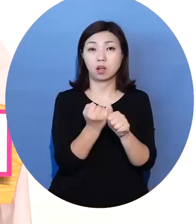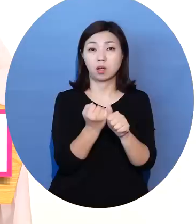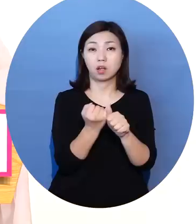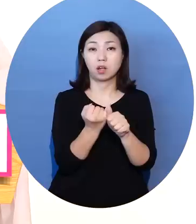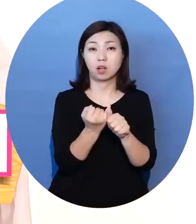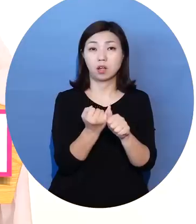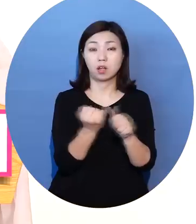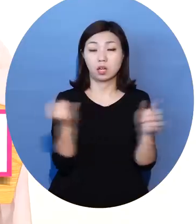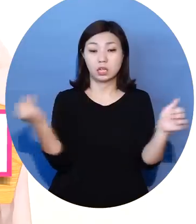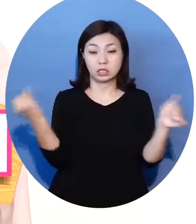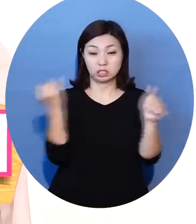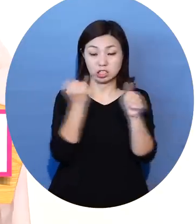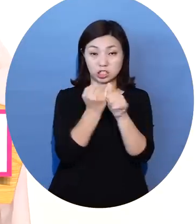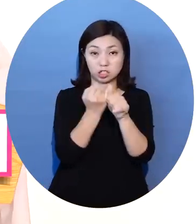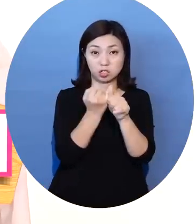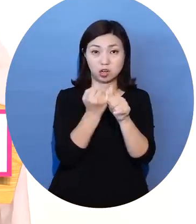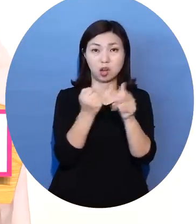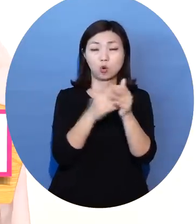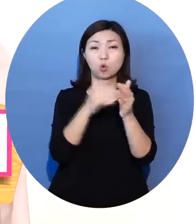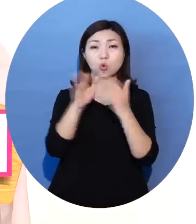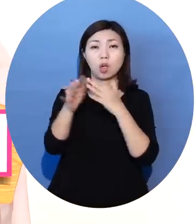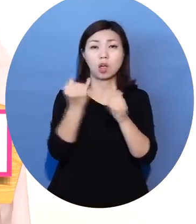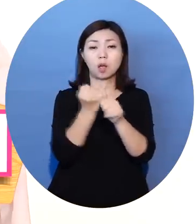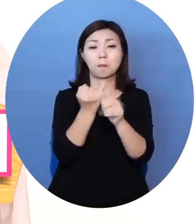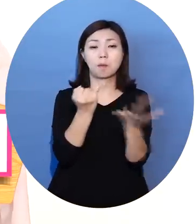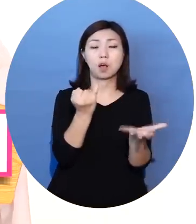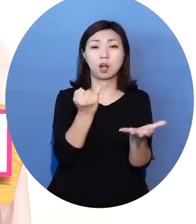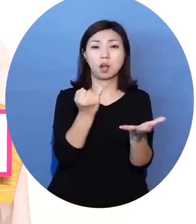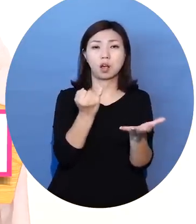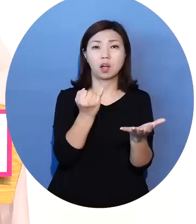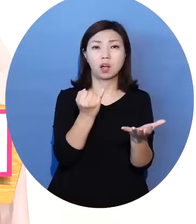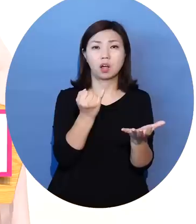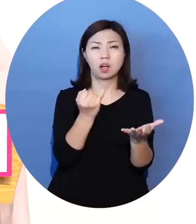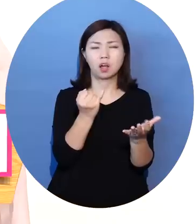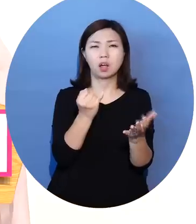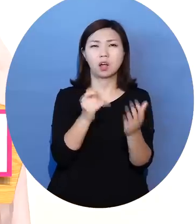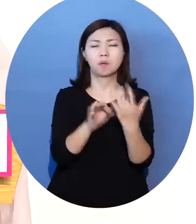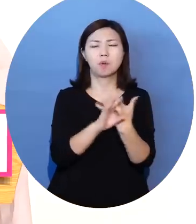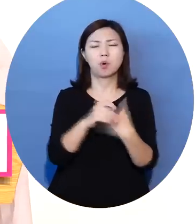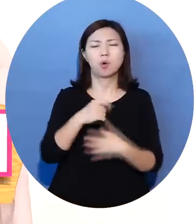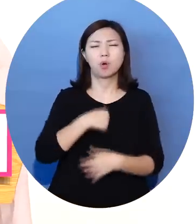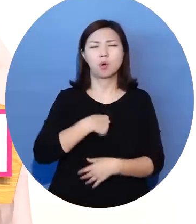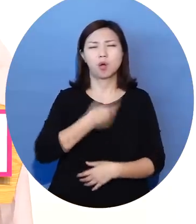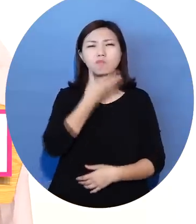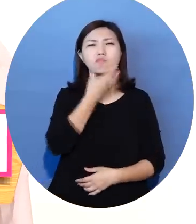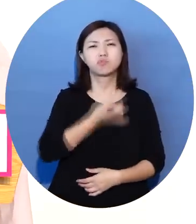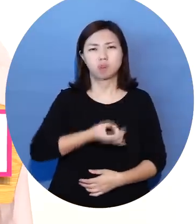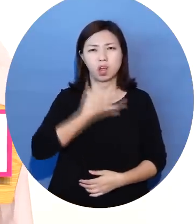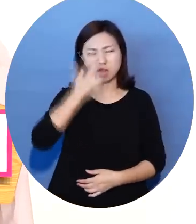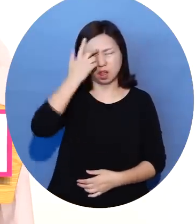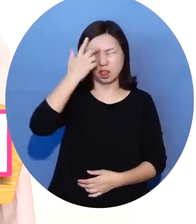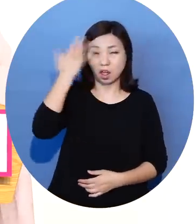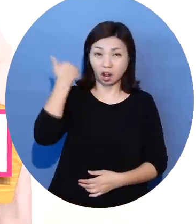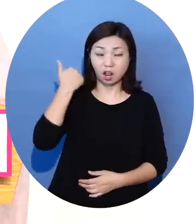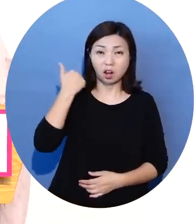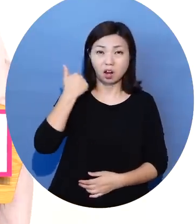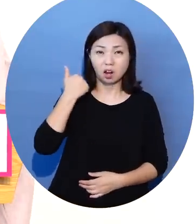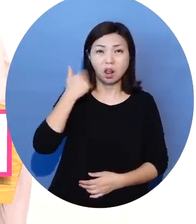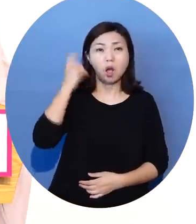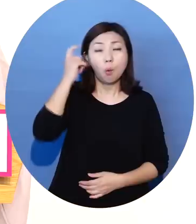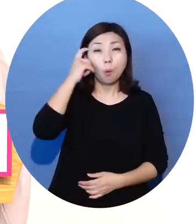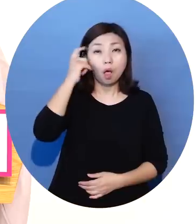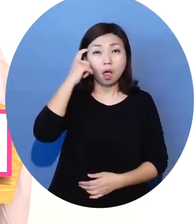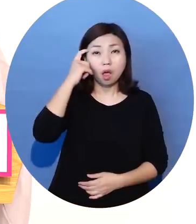한다. 너 시집 가면 남자가 일찍 죽을 수가 있다. 그건 옛날에는 그거는 불행이었어요. 왜냐하면 남자가 죽으면